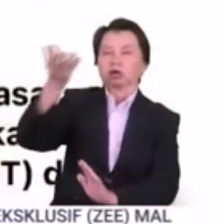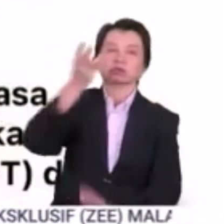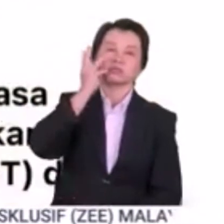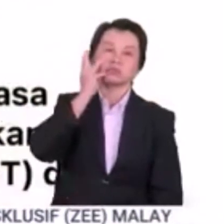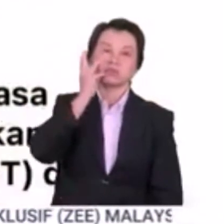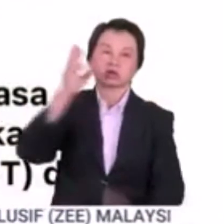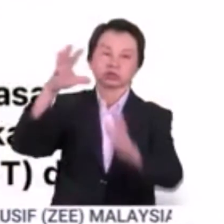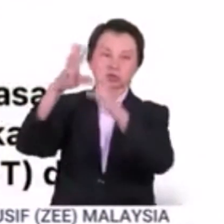beras global